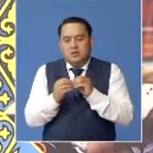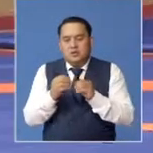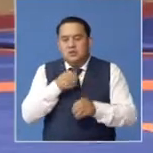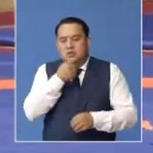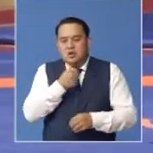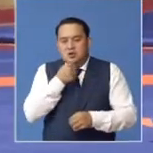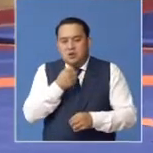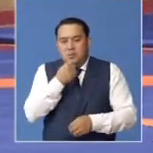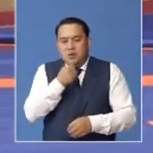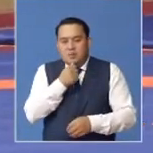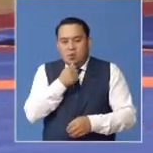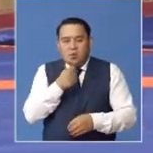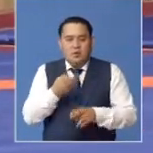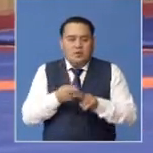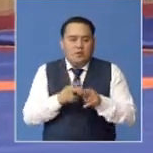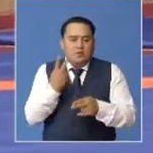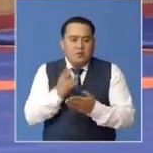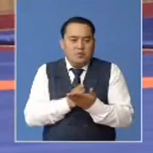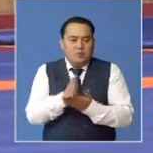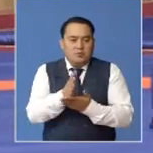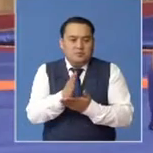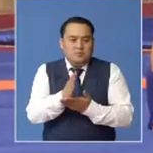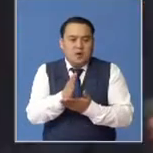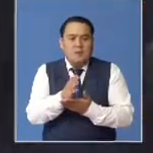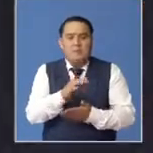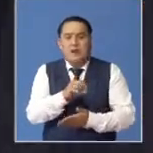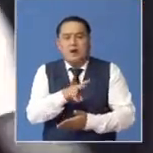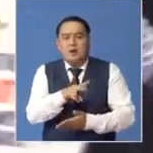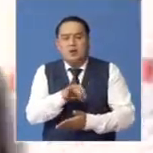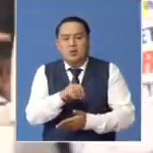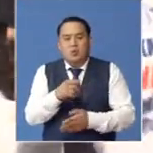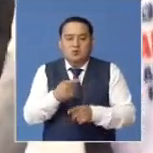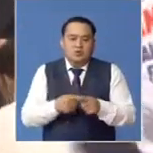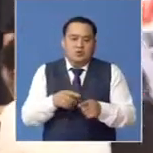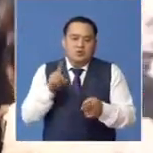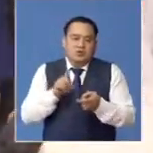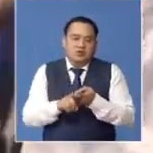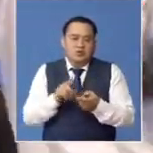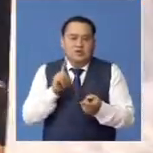старше попробуют свои силы под двуноправлением этого вида спорта. Панкратион Традишн – частичный контакт